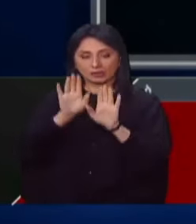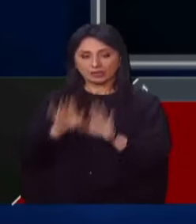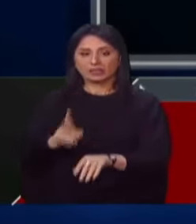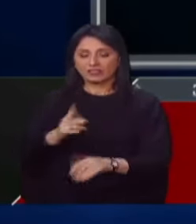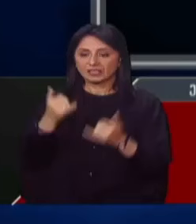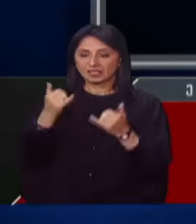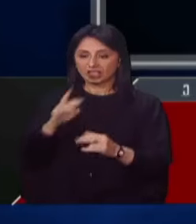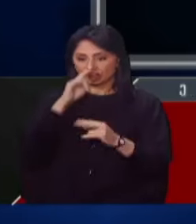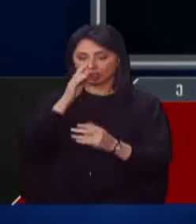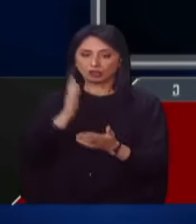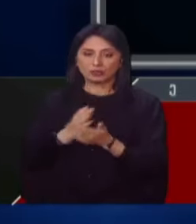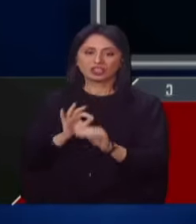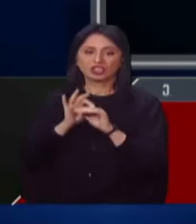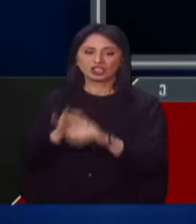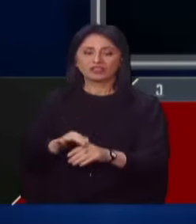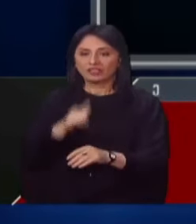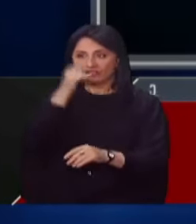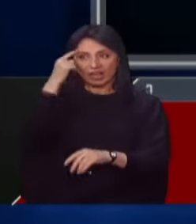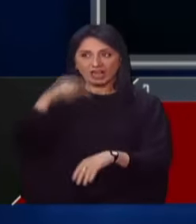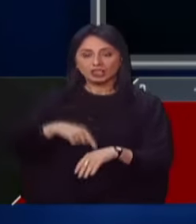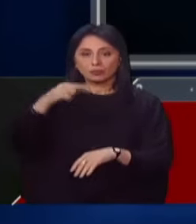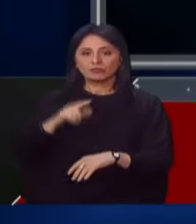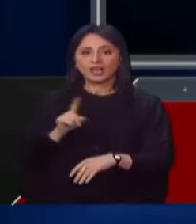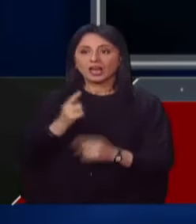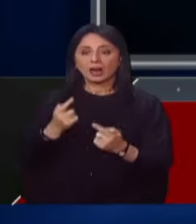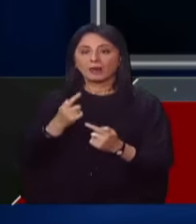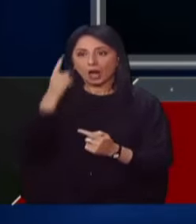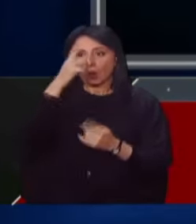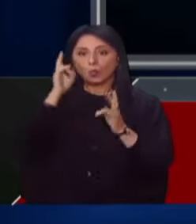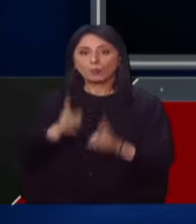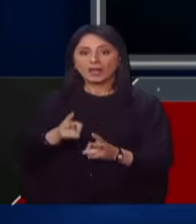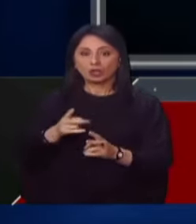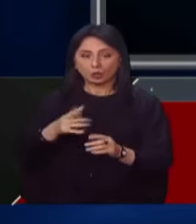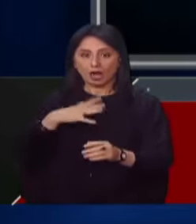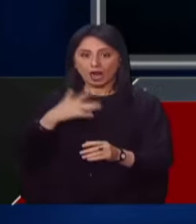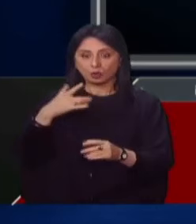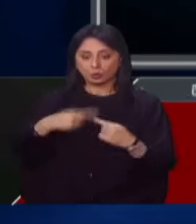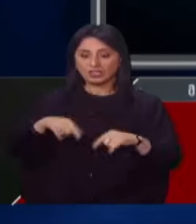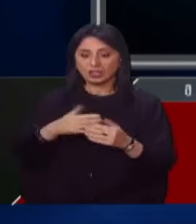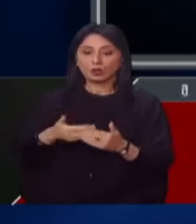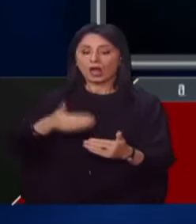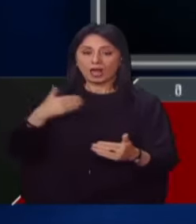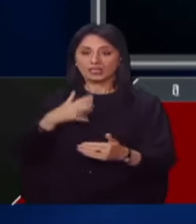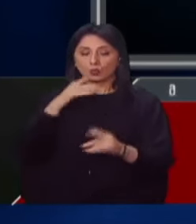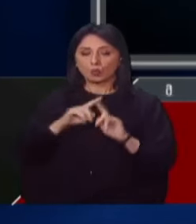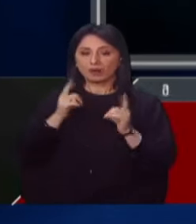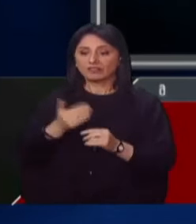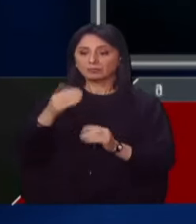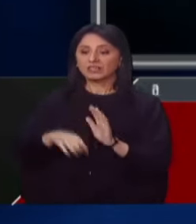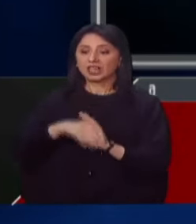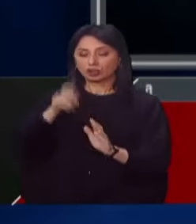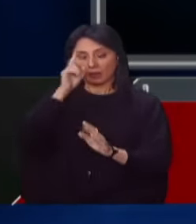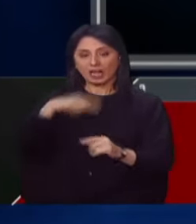რომლებიც დღეს შეცდომაში არიან შეყვანილი და ვერ აცნობიერებენ, თუ რამხელა უბედურება აცილა მათ ქართული საზოგადოების უმრავლესობამ და მის მიერ